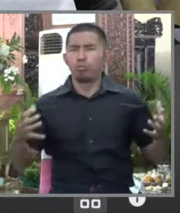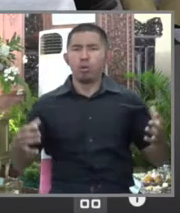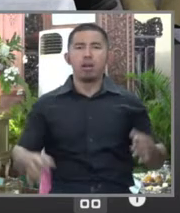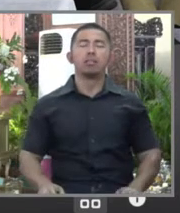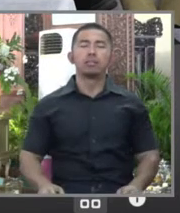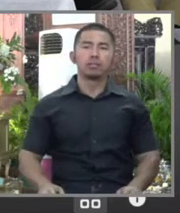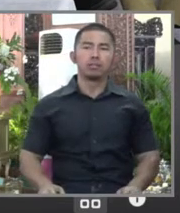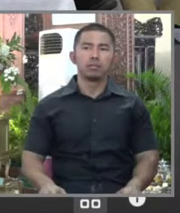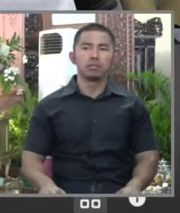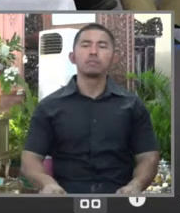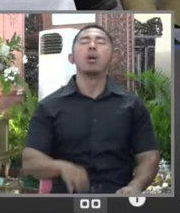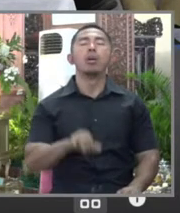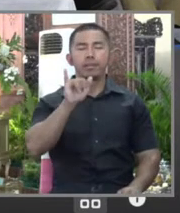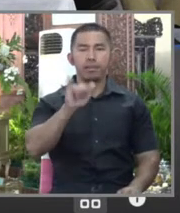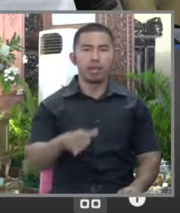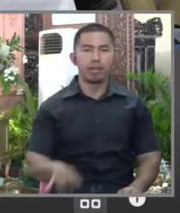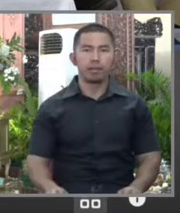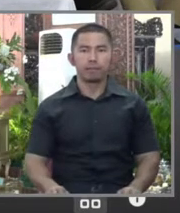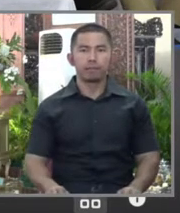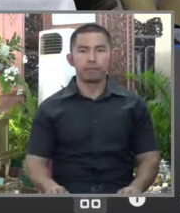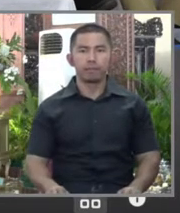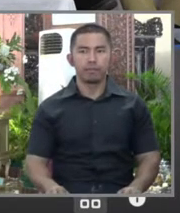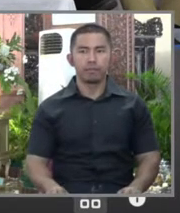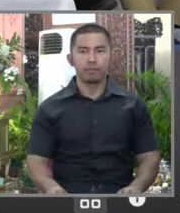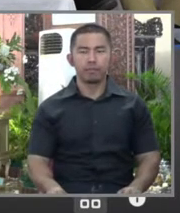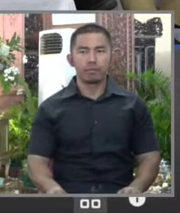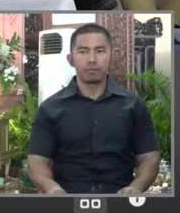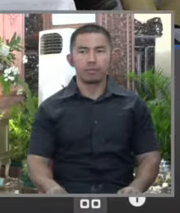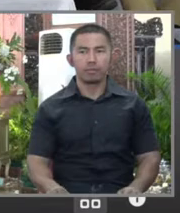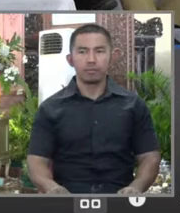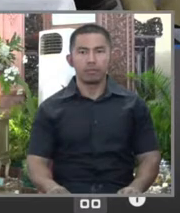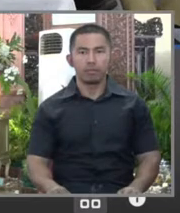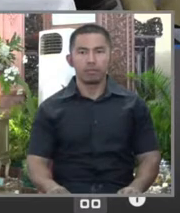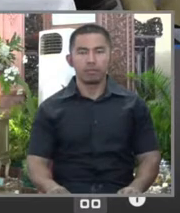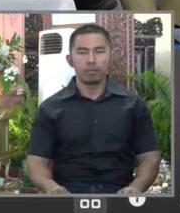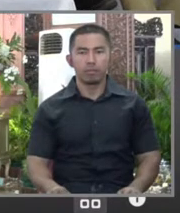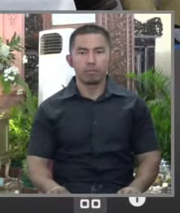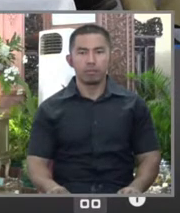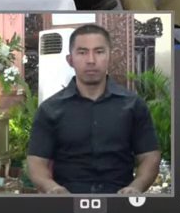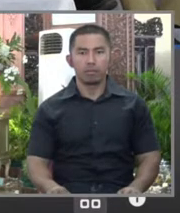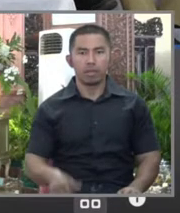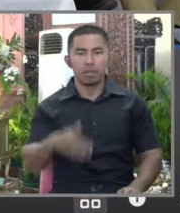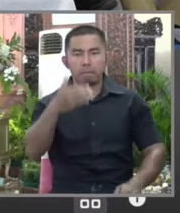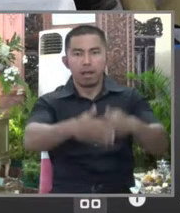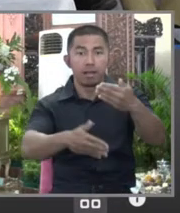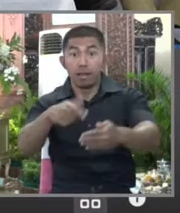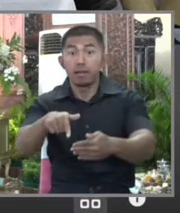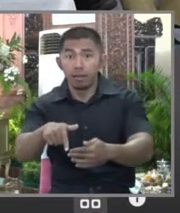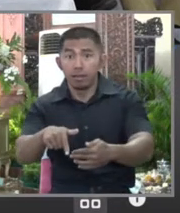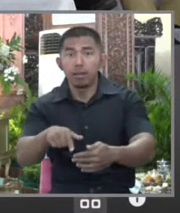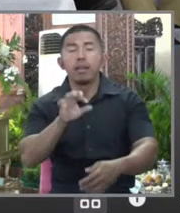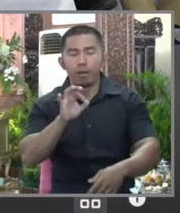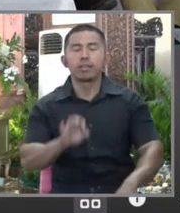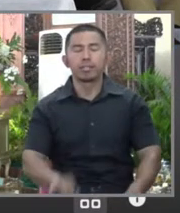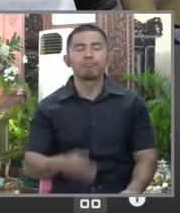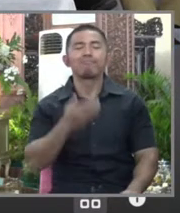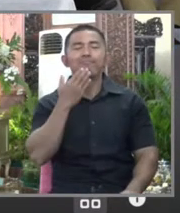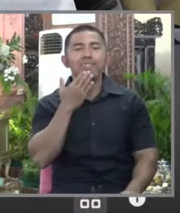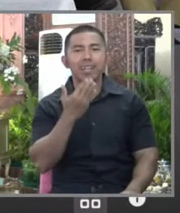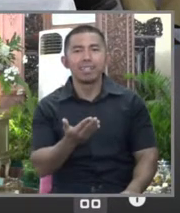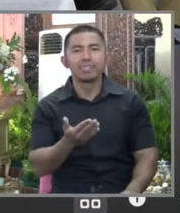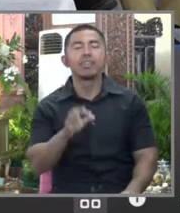banyak. Ya. Tak gawe gedunge, Pak. Gaweke, Pak. Ya, langsung tak gaweke gedunge. Oke, okay, Pak. Okay, terima kasih, Pak.